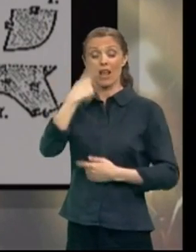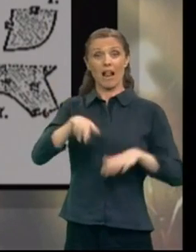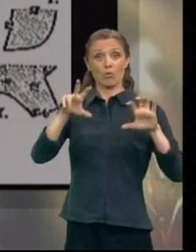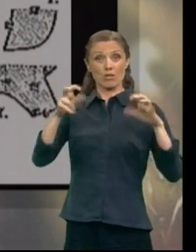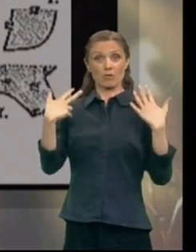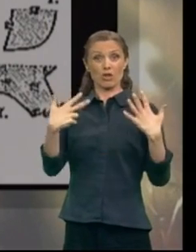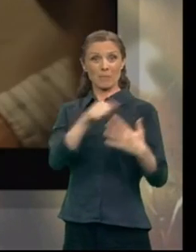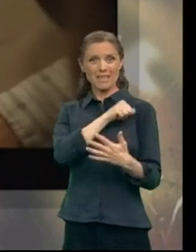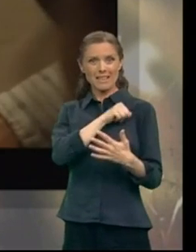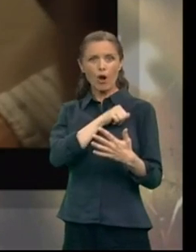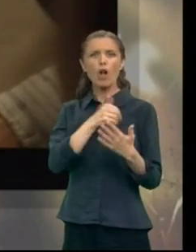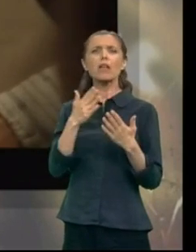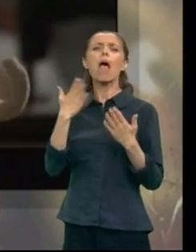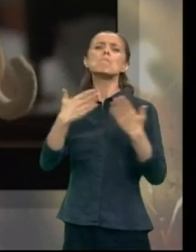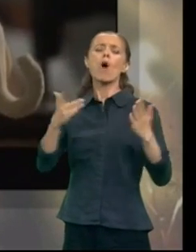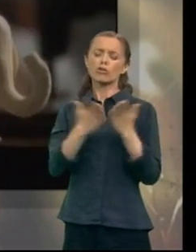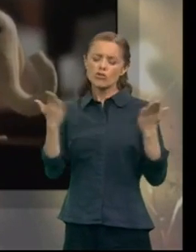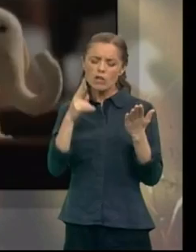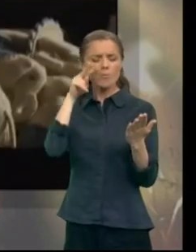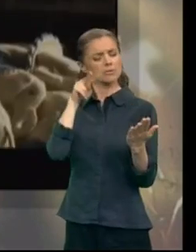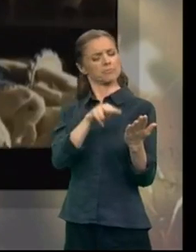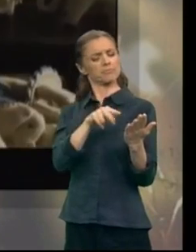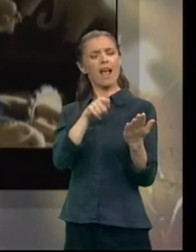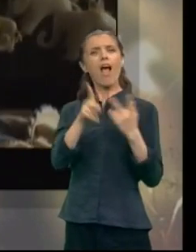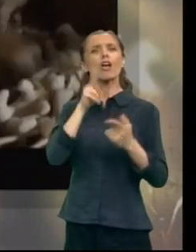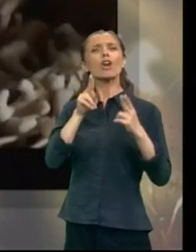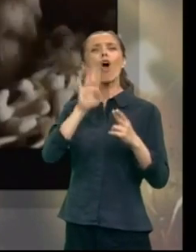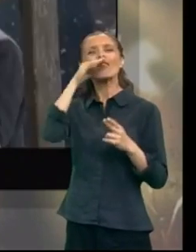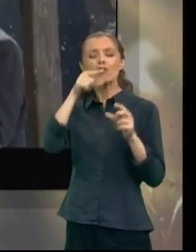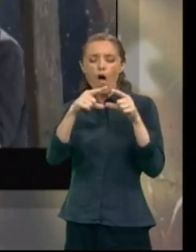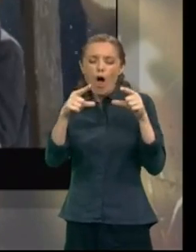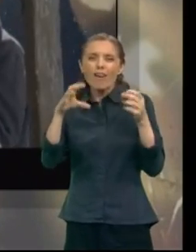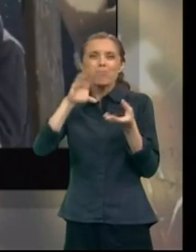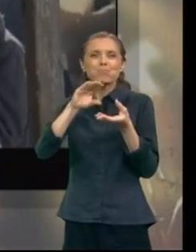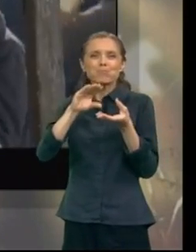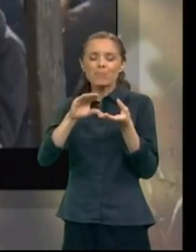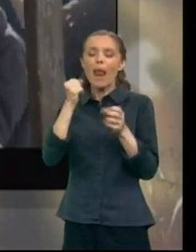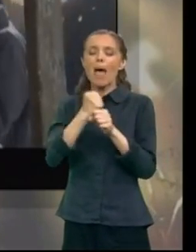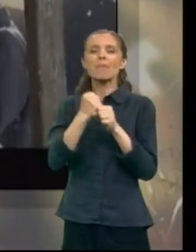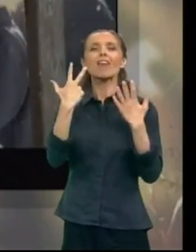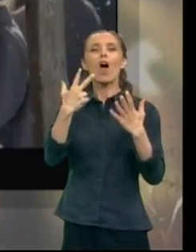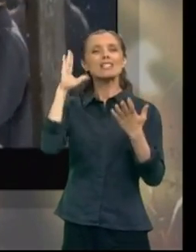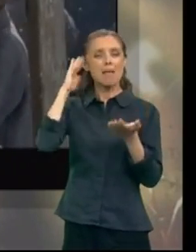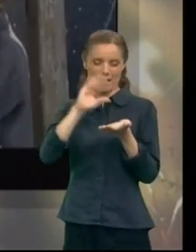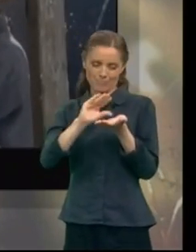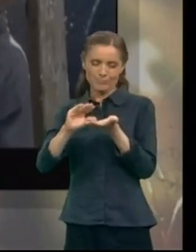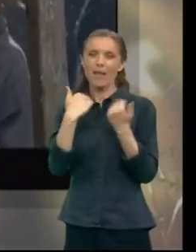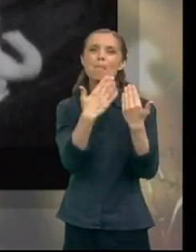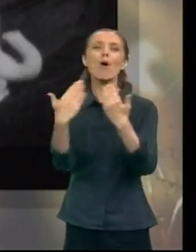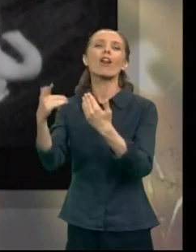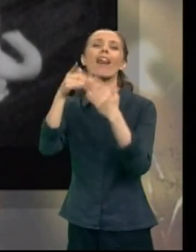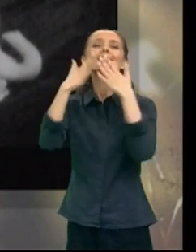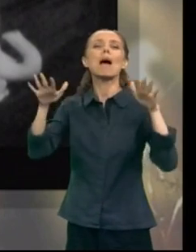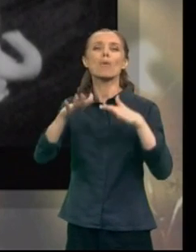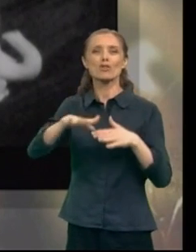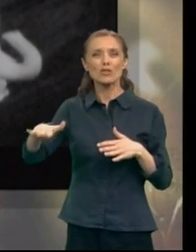u modnom časopisu našla je kroj slona od filca i odlučila da napravi 8 jastučića kao božićne poklone deci. Ona su bila oduševljena